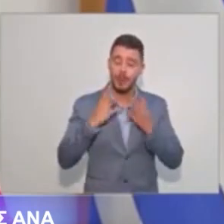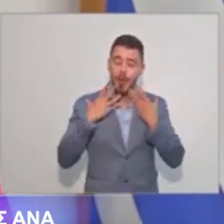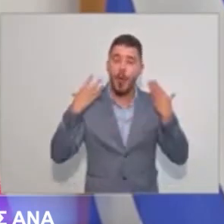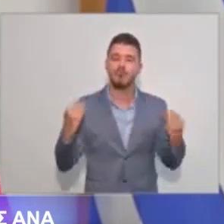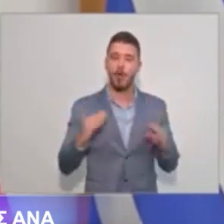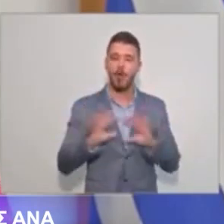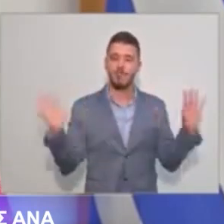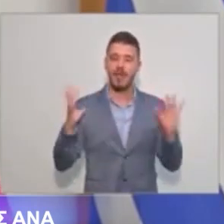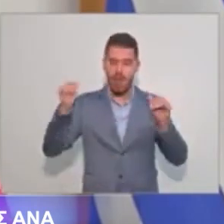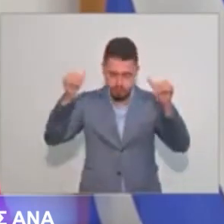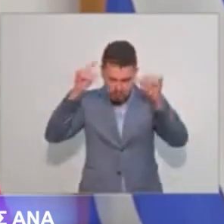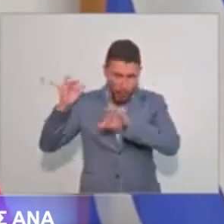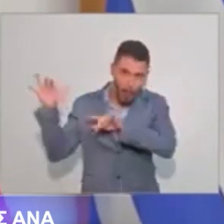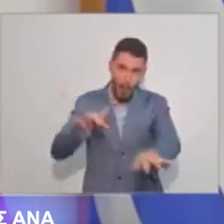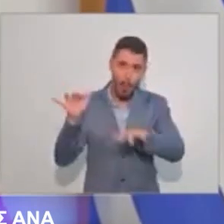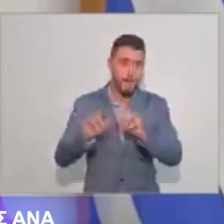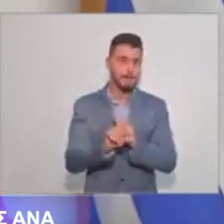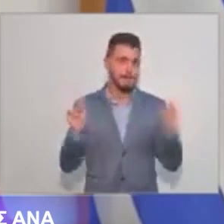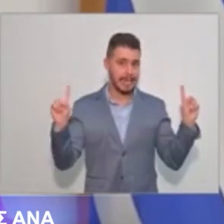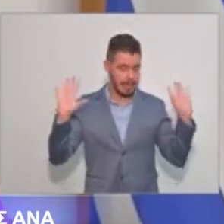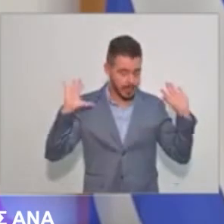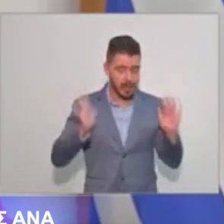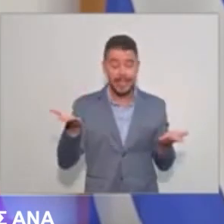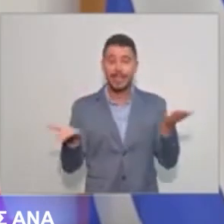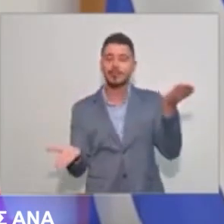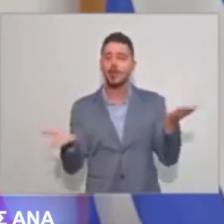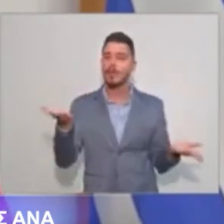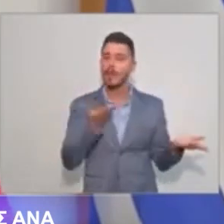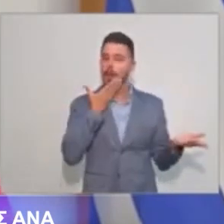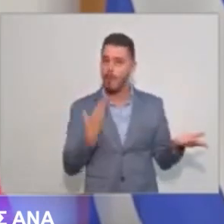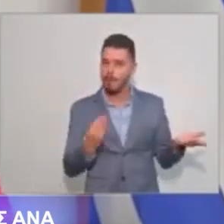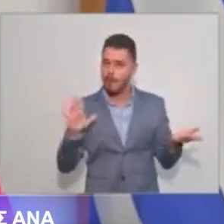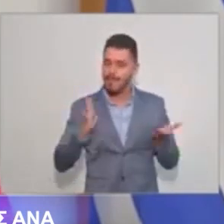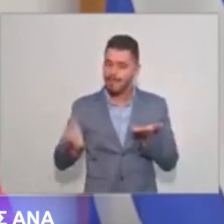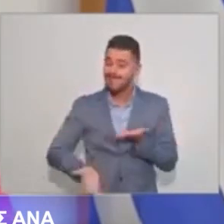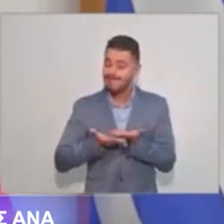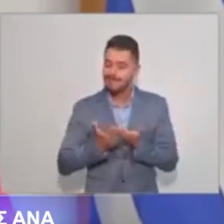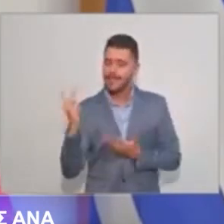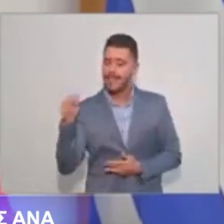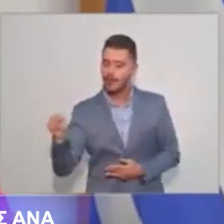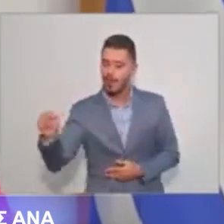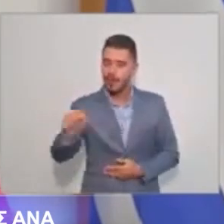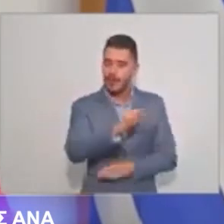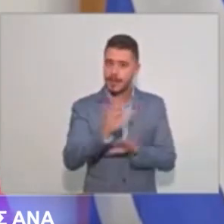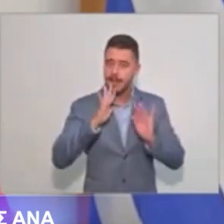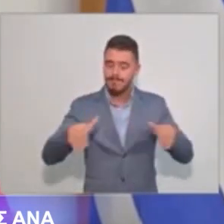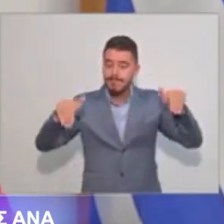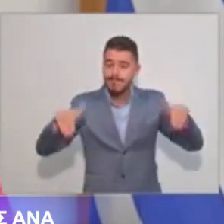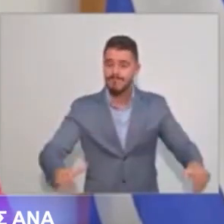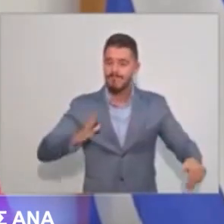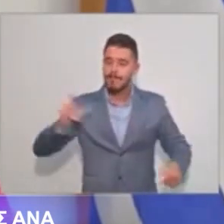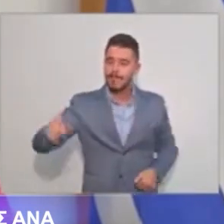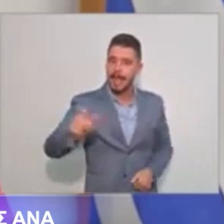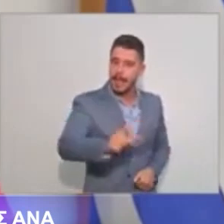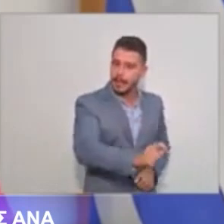ισορροπία, την ποιοτική και βιώσιμη τουριστική ανάπτυξη. Ένα κύκλο ανάπτυξης που σέβεται τους κατοίκους,